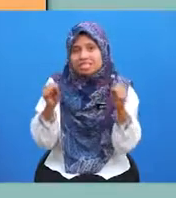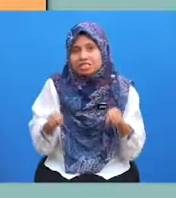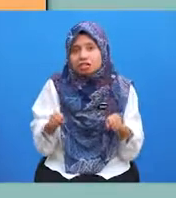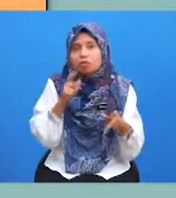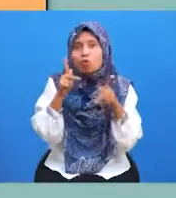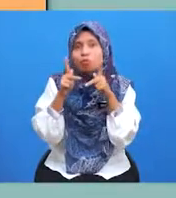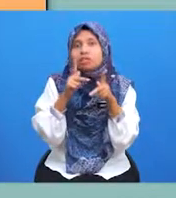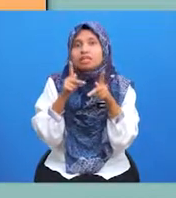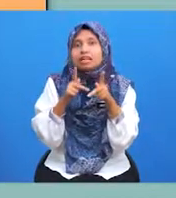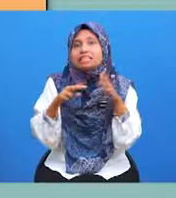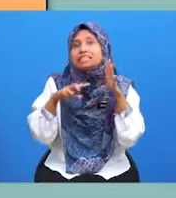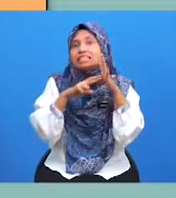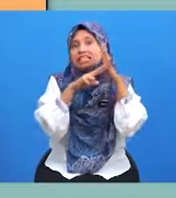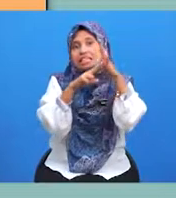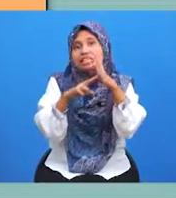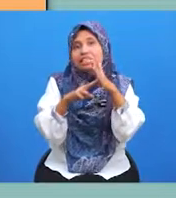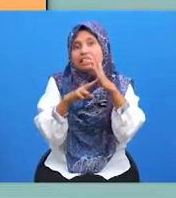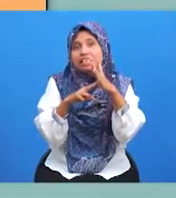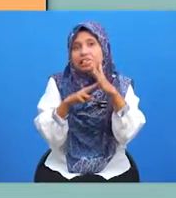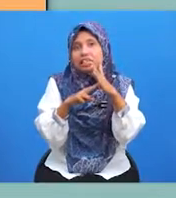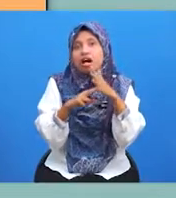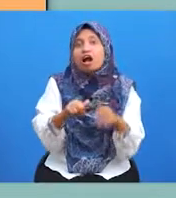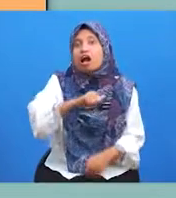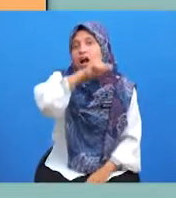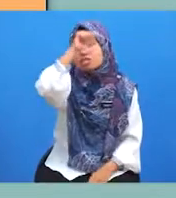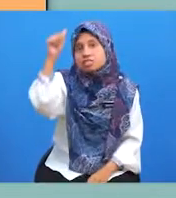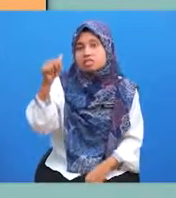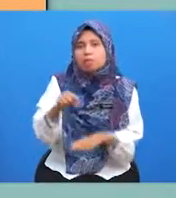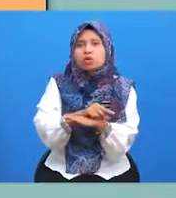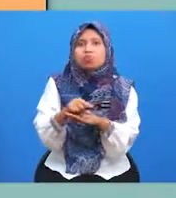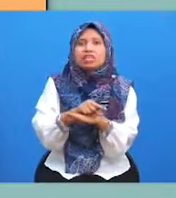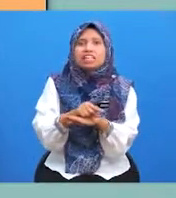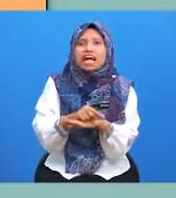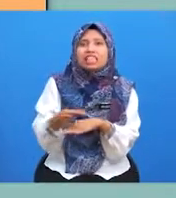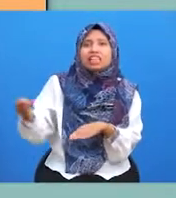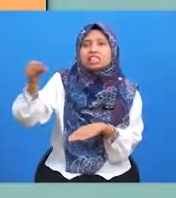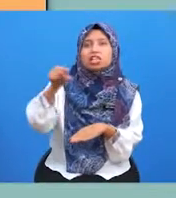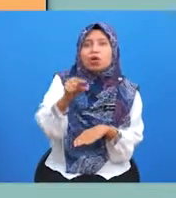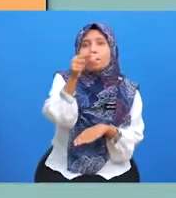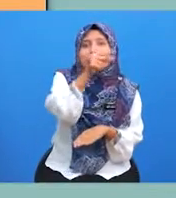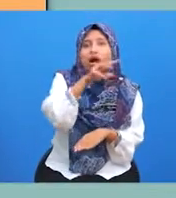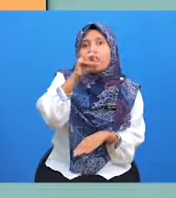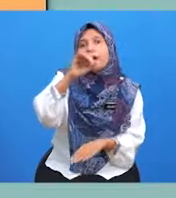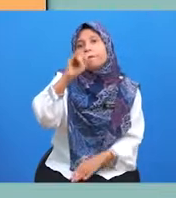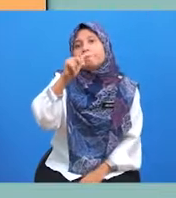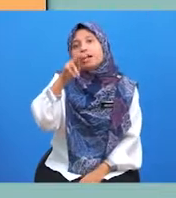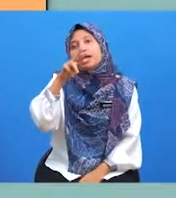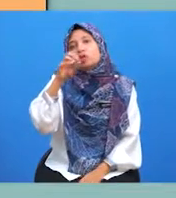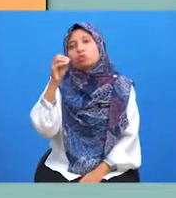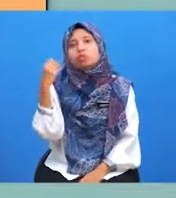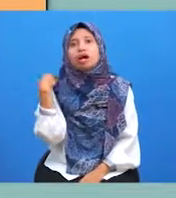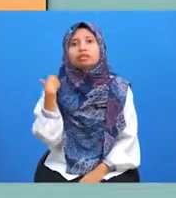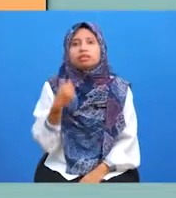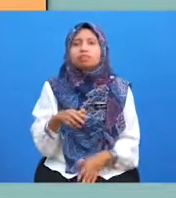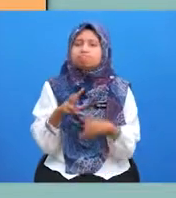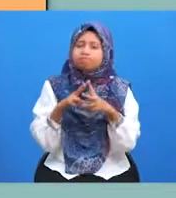sistem komunikasi satelit melalui angkasa menggunakan gelombang mikro adalah